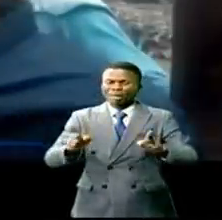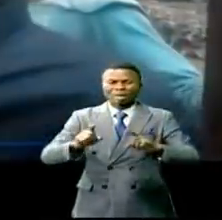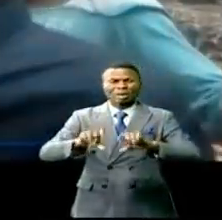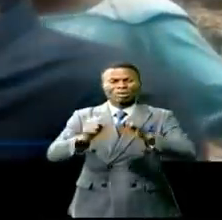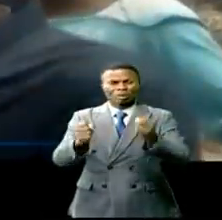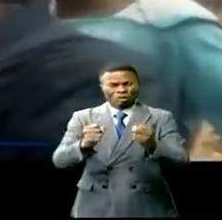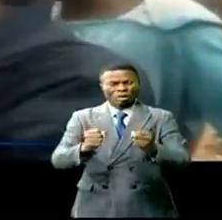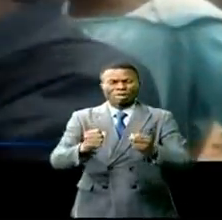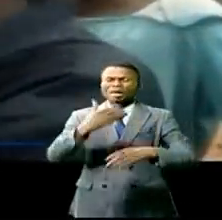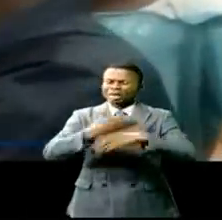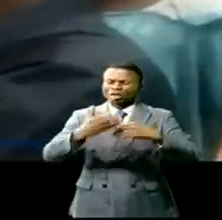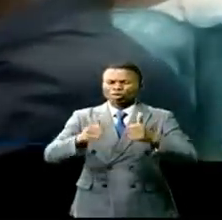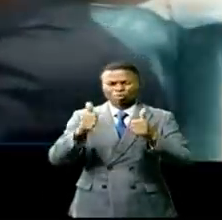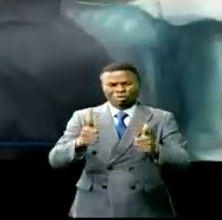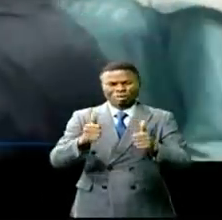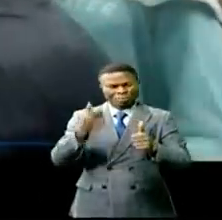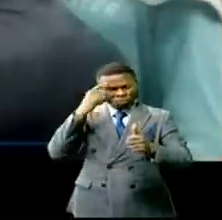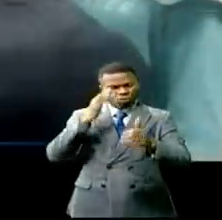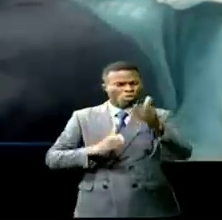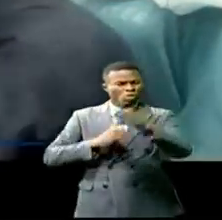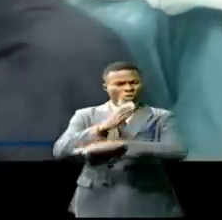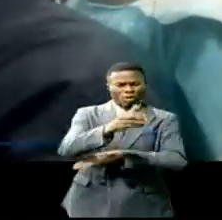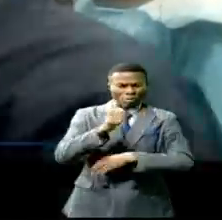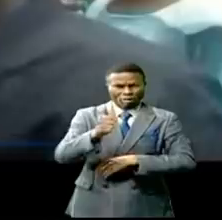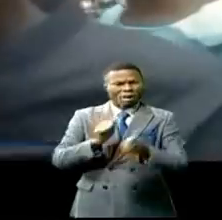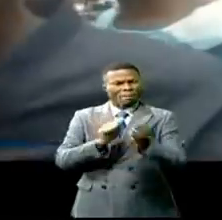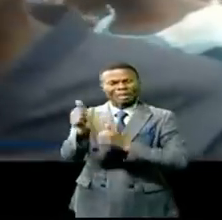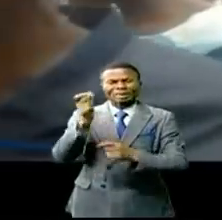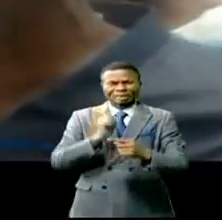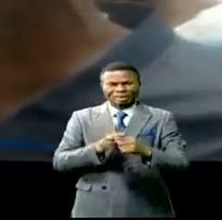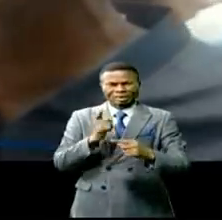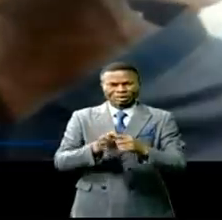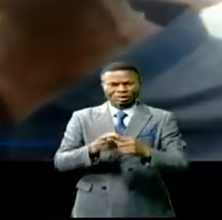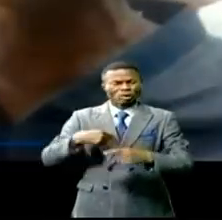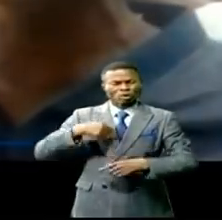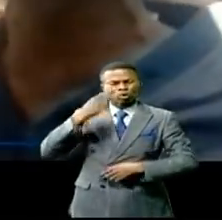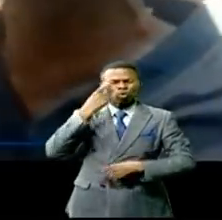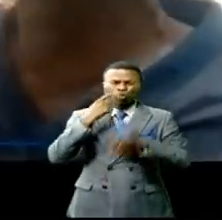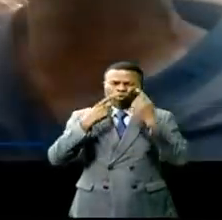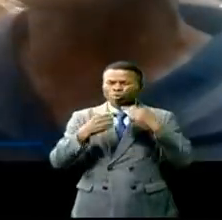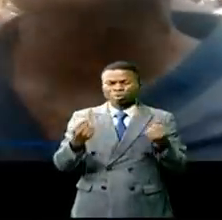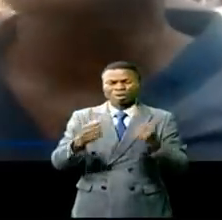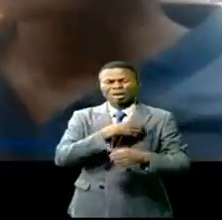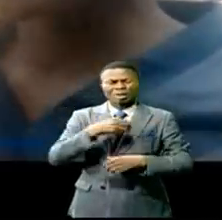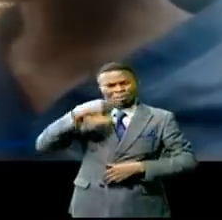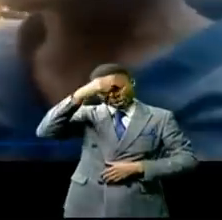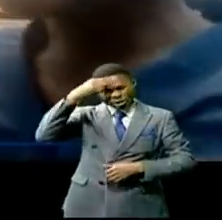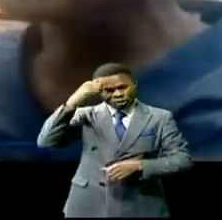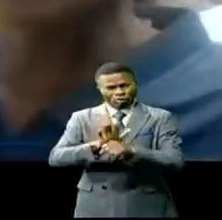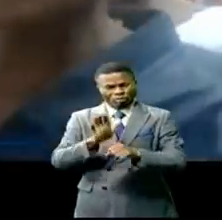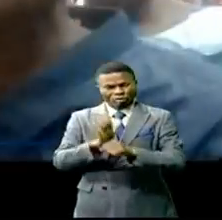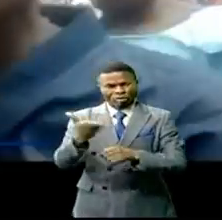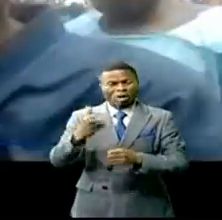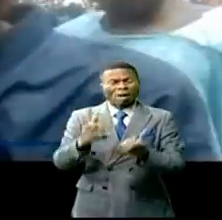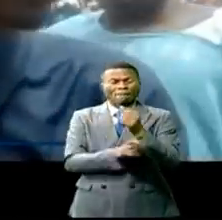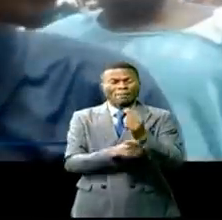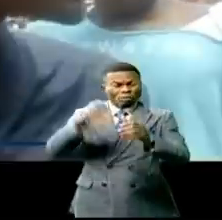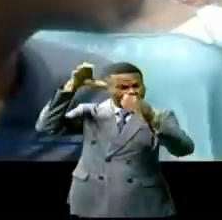3e' 3 087 euros et d'abandonner la patineuse